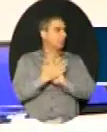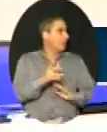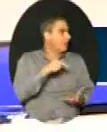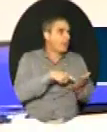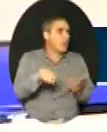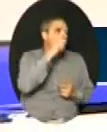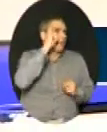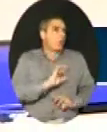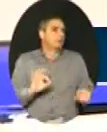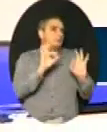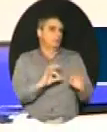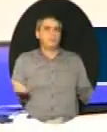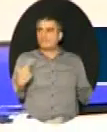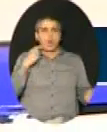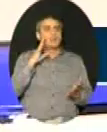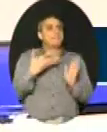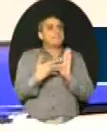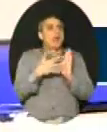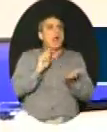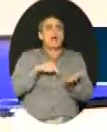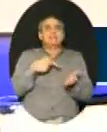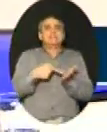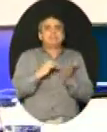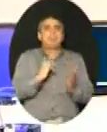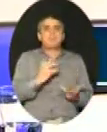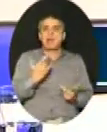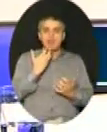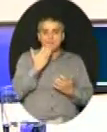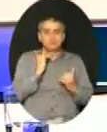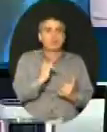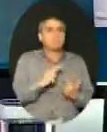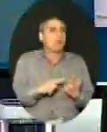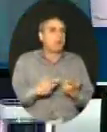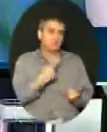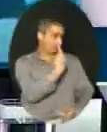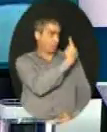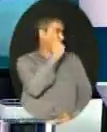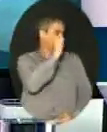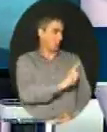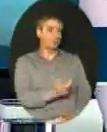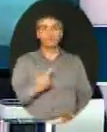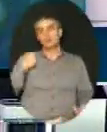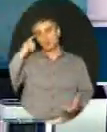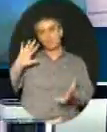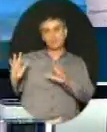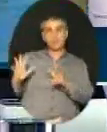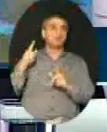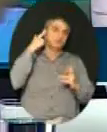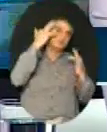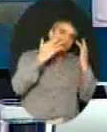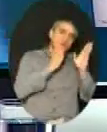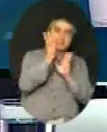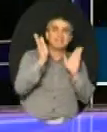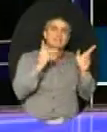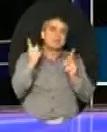כלום, זאת האמת, צריך להגיד את האמת. אנחנו לא יודעים על מה הוא נחקר בדיוק, אנחנו לא יודעים איזה פרשייה. אנחנו לא יודעים בדיוק, אנחנו יודעים בשלום מודרי. יש לנו מחשבות